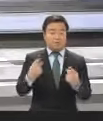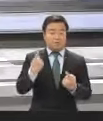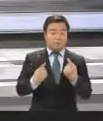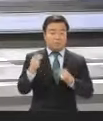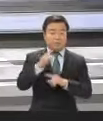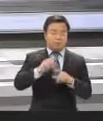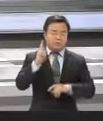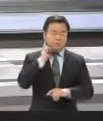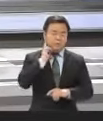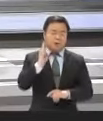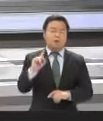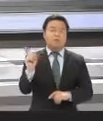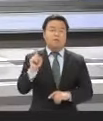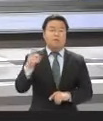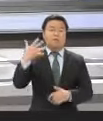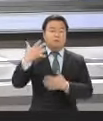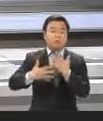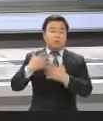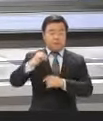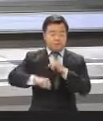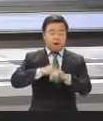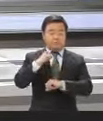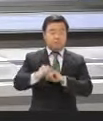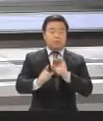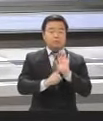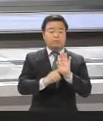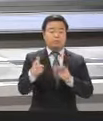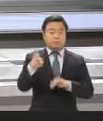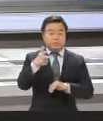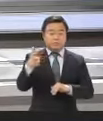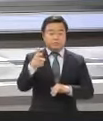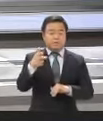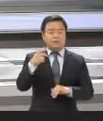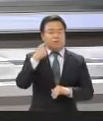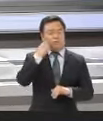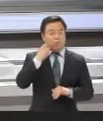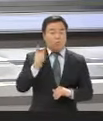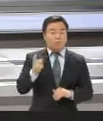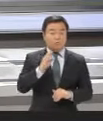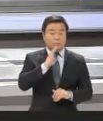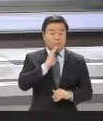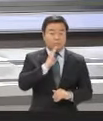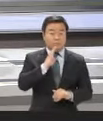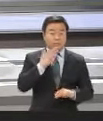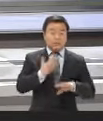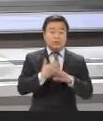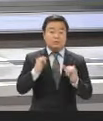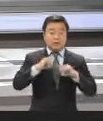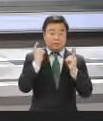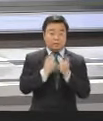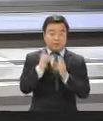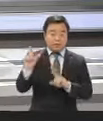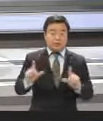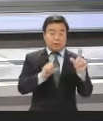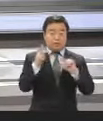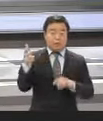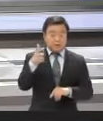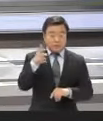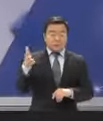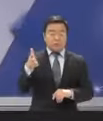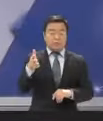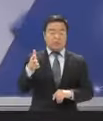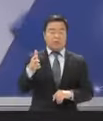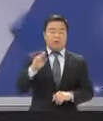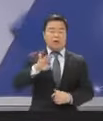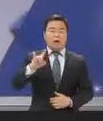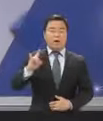그런 영상을 마음대로 이렇게 찍을 수가 없는 부분이잖아요. 그렇죠. 사실은. 그렇죠. 그러니까 남의 사생활을 그렇게 찍어서 배용준 씨는 이른바